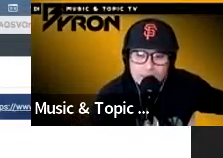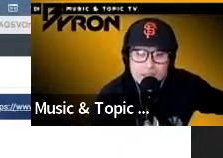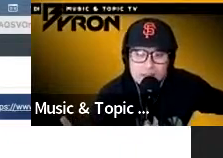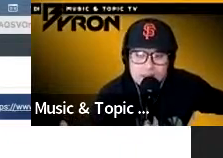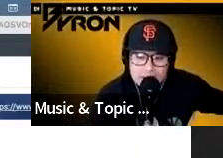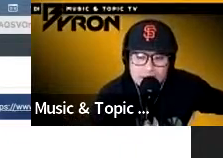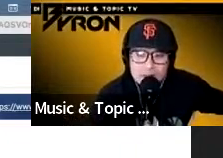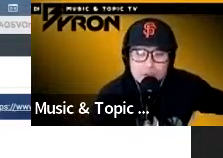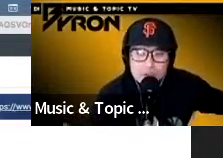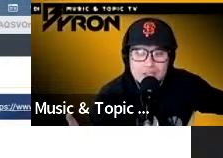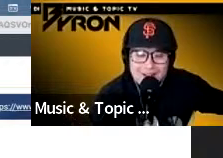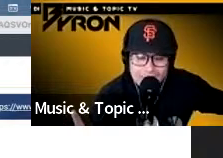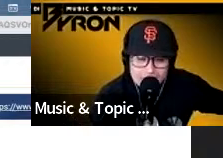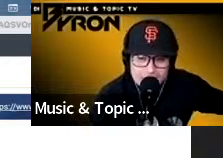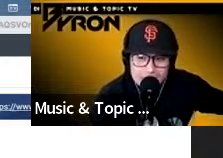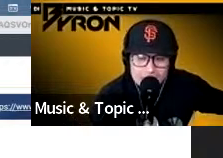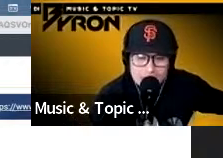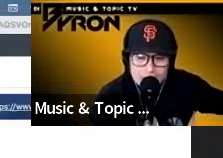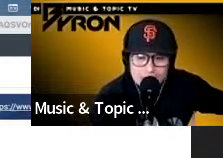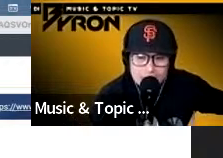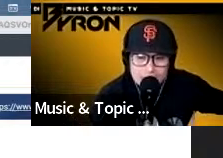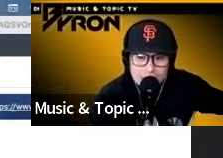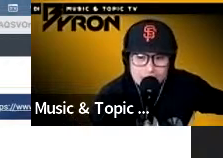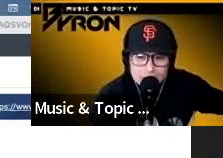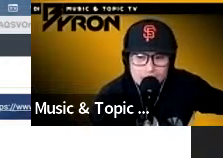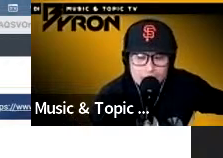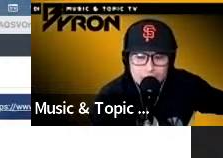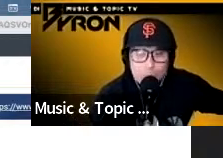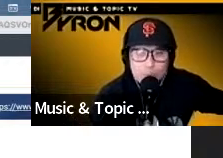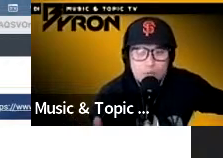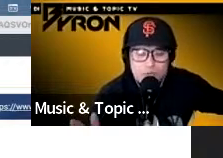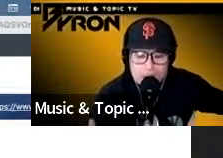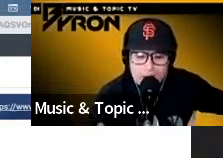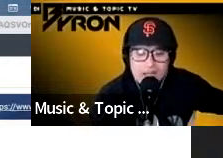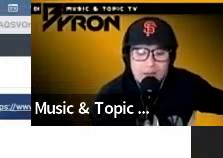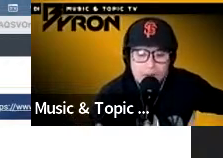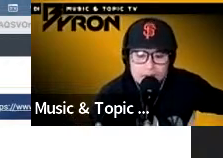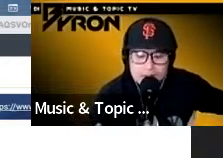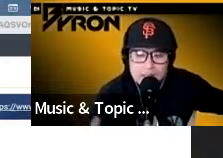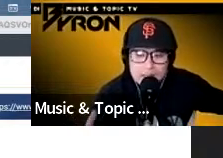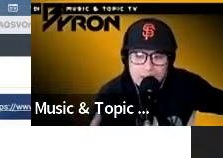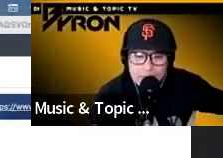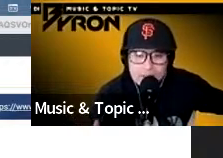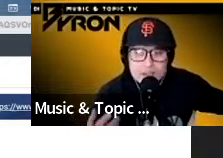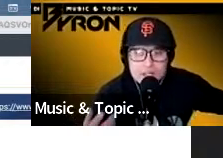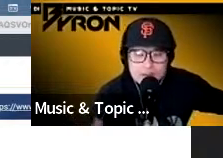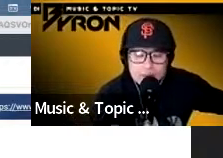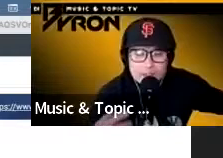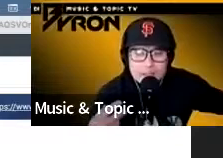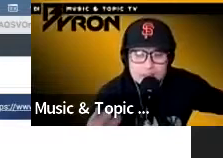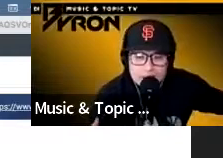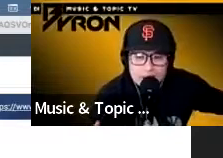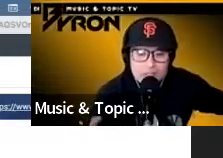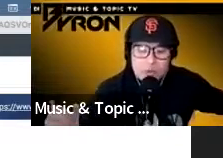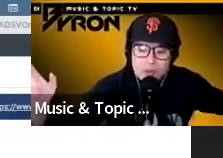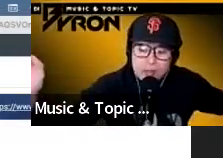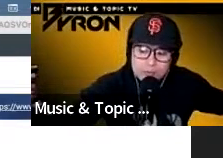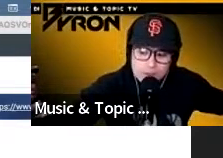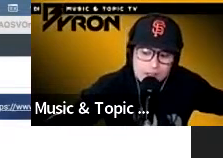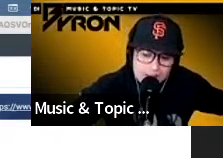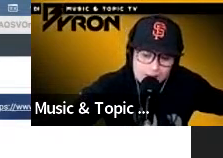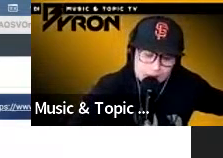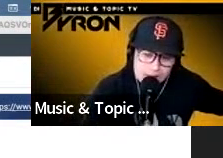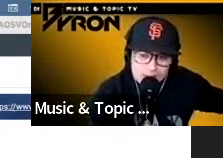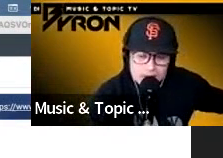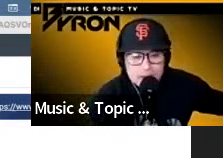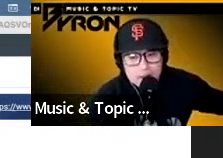senado ay hindi judiciary ba to convict anyone not even a senator can say na itong mga